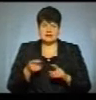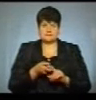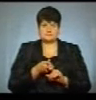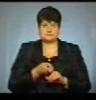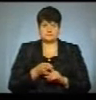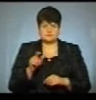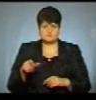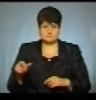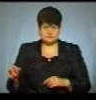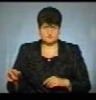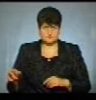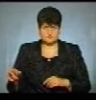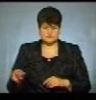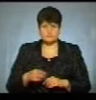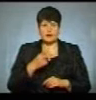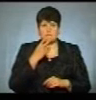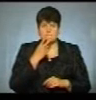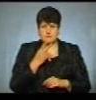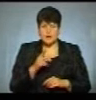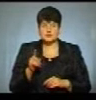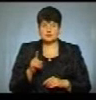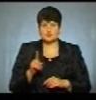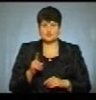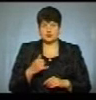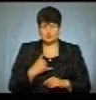осіб. От бачимо, що в нас також